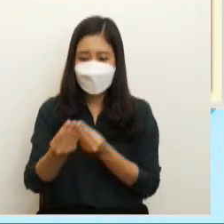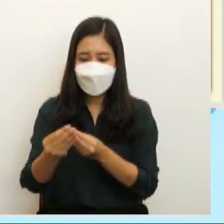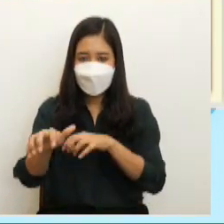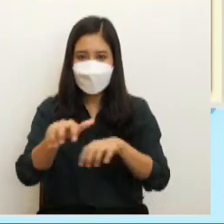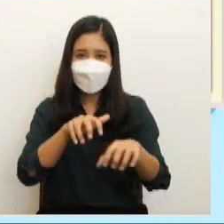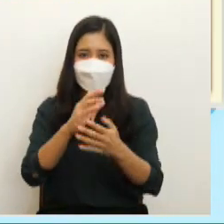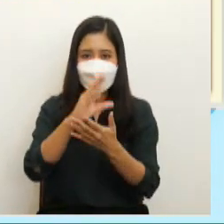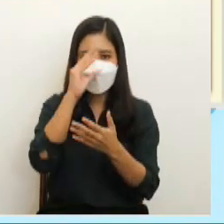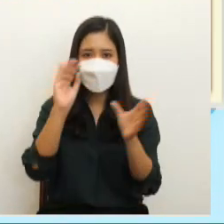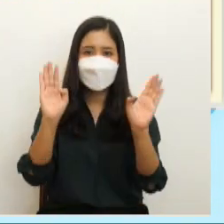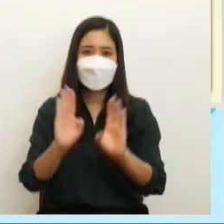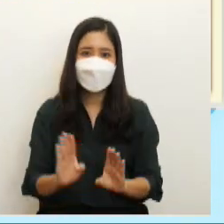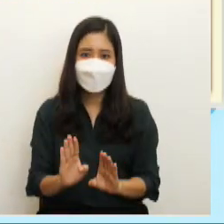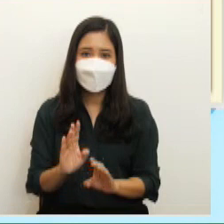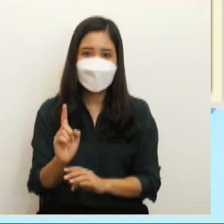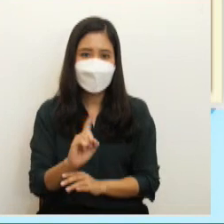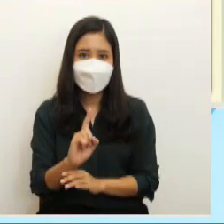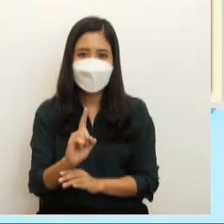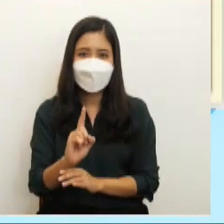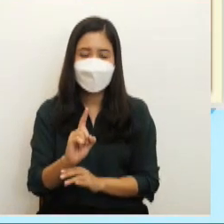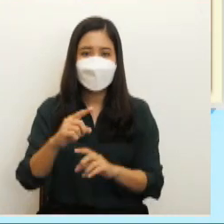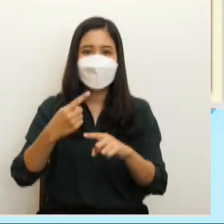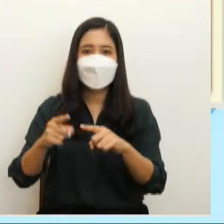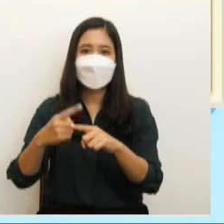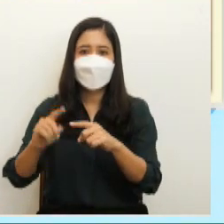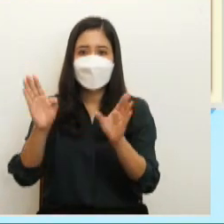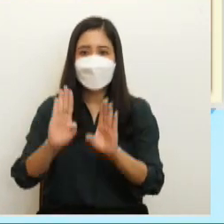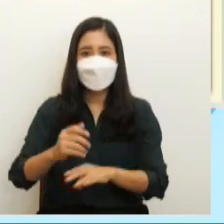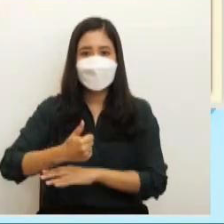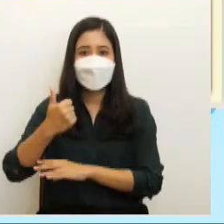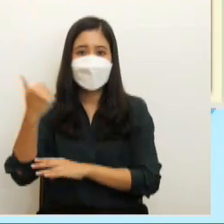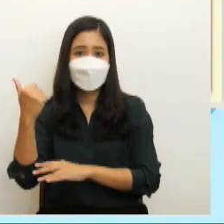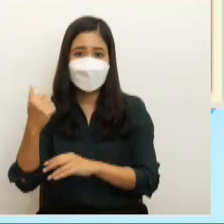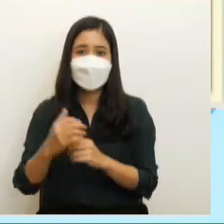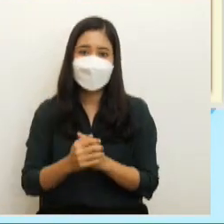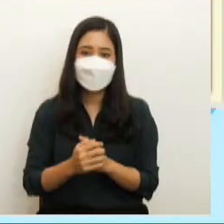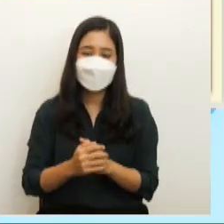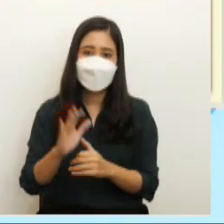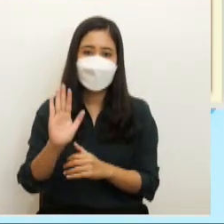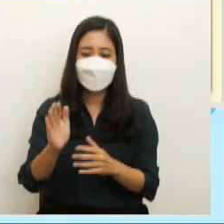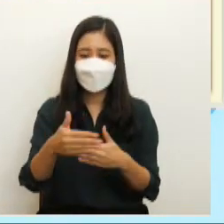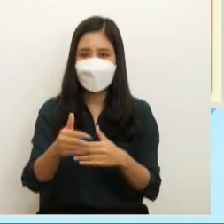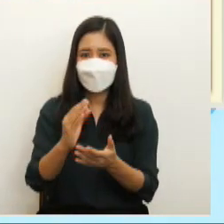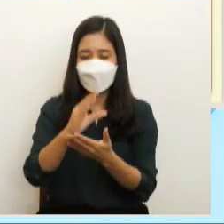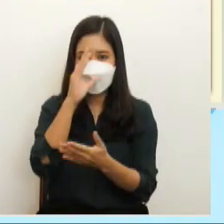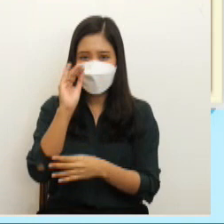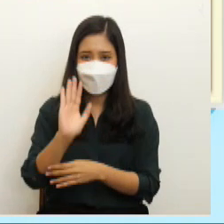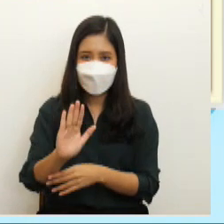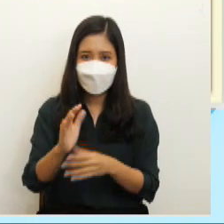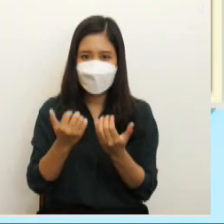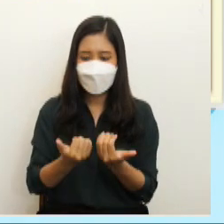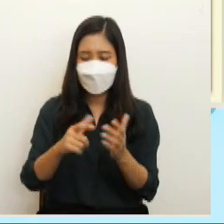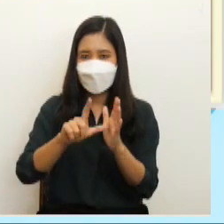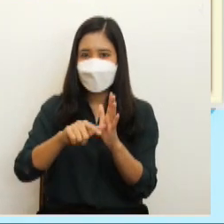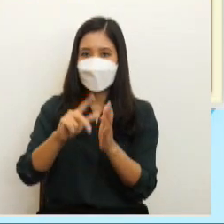ในรูปแบบของการจัดการศึกษาทางไกลหรือ distance learning นะครับซึ่งท่านเลขาธิการอำพรท่านก็กำหนดเป็น